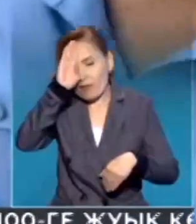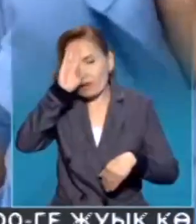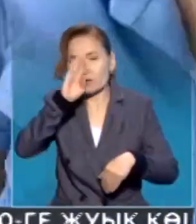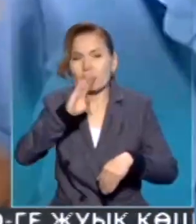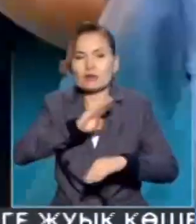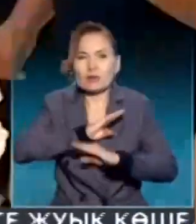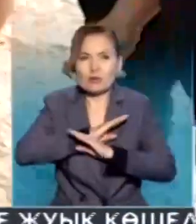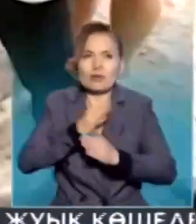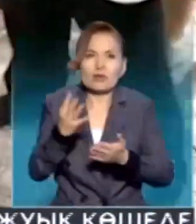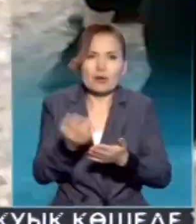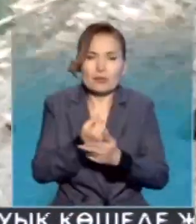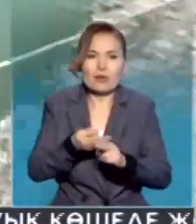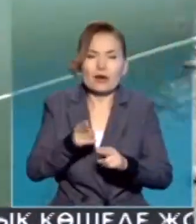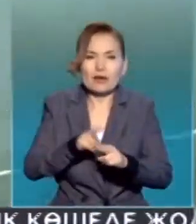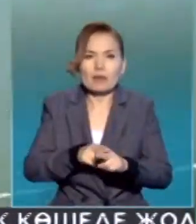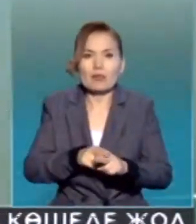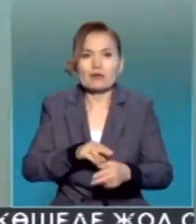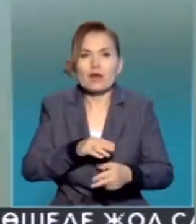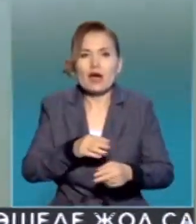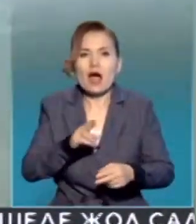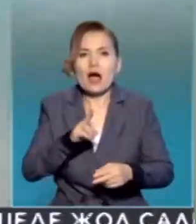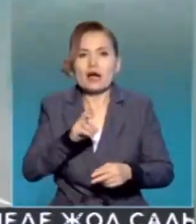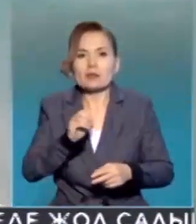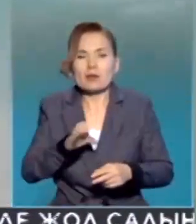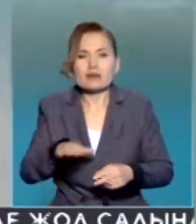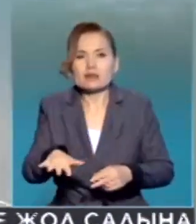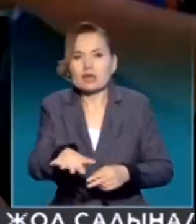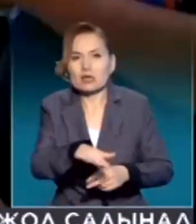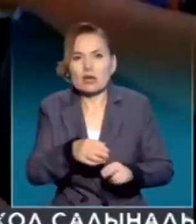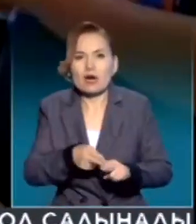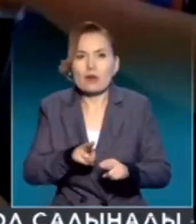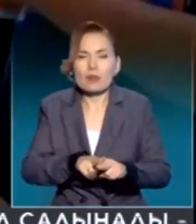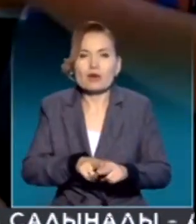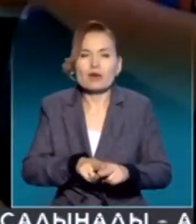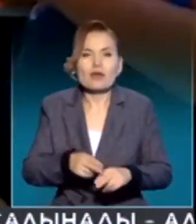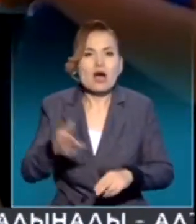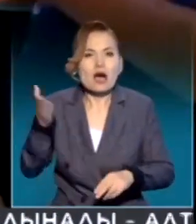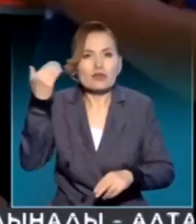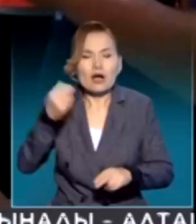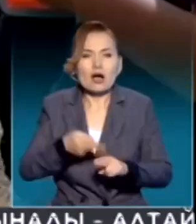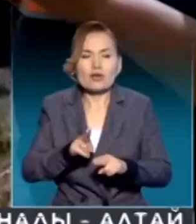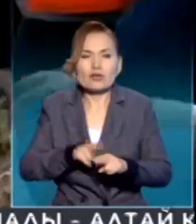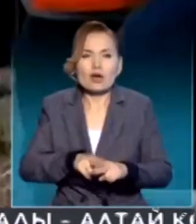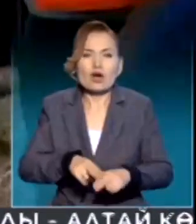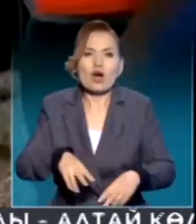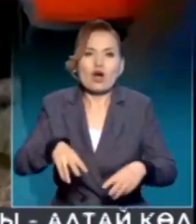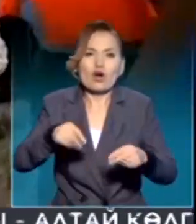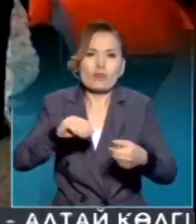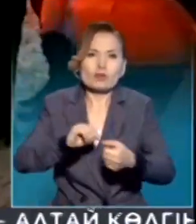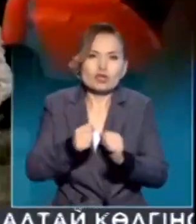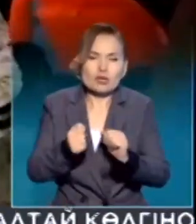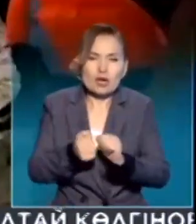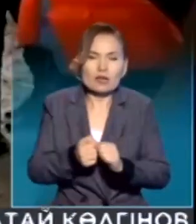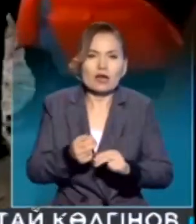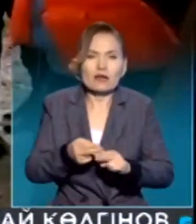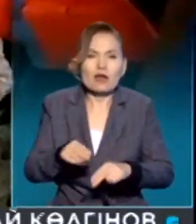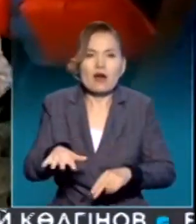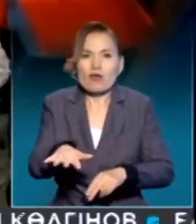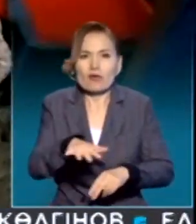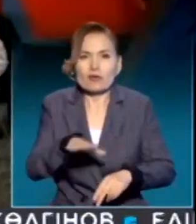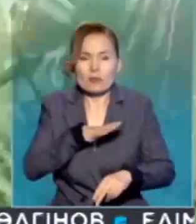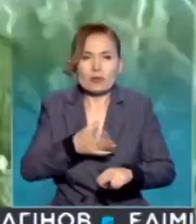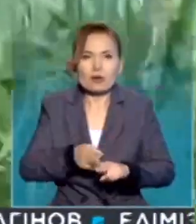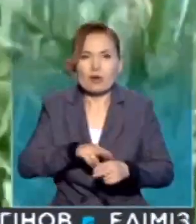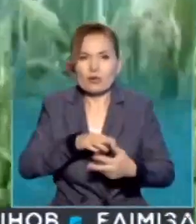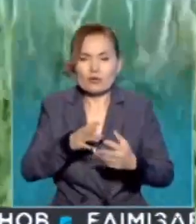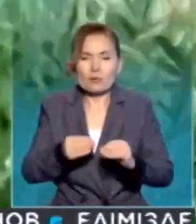біраз уақыт болған. Бірінші қайтпас шағын ауданындағы бұл аумақтан осы кезге дейін құм мен шағал тас алынған. Осы оқиғадан кейін